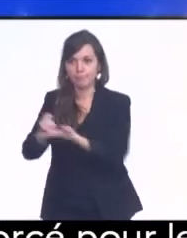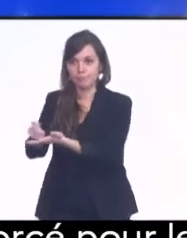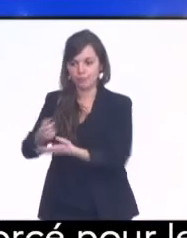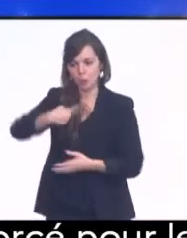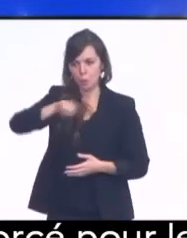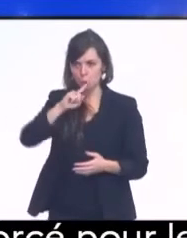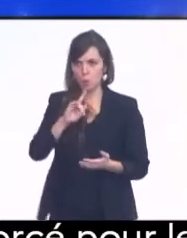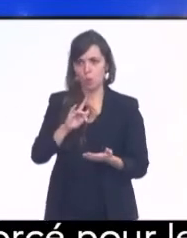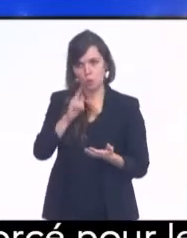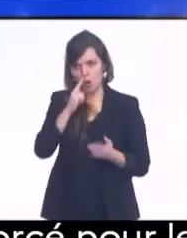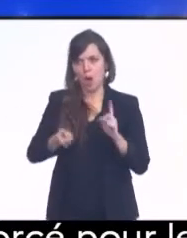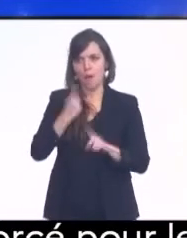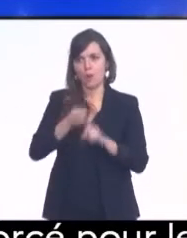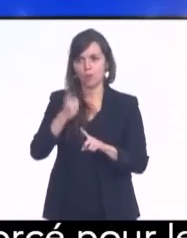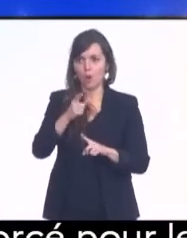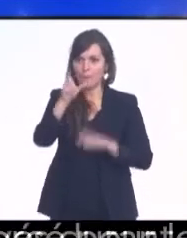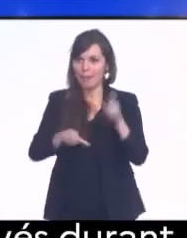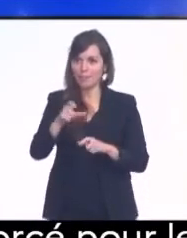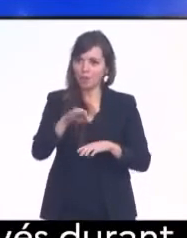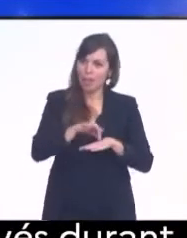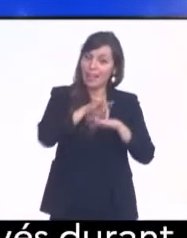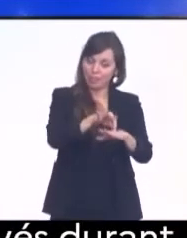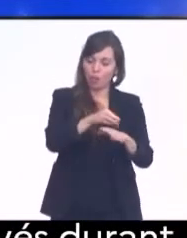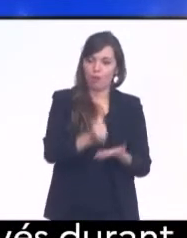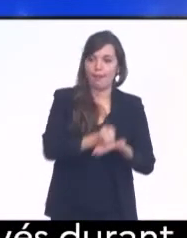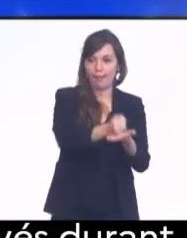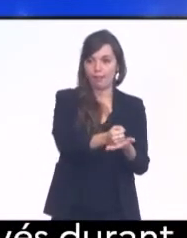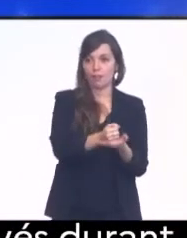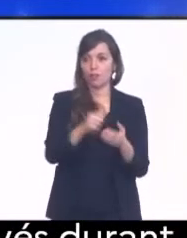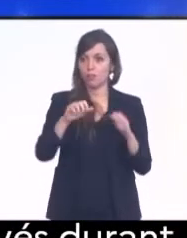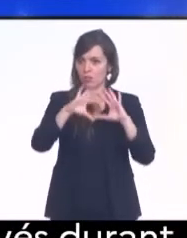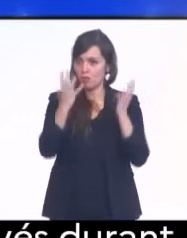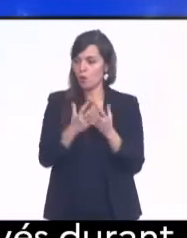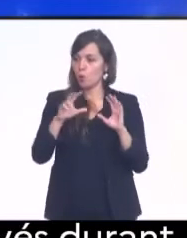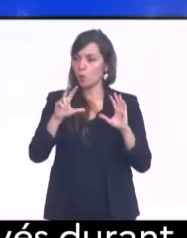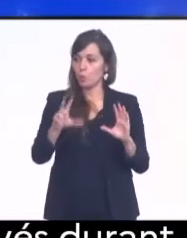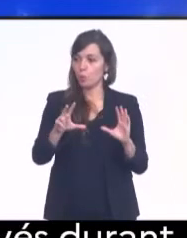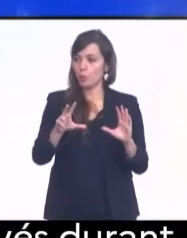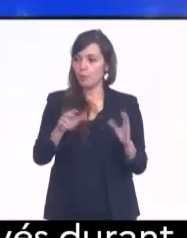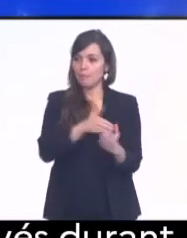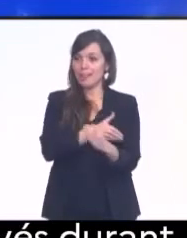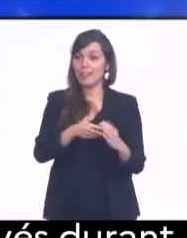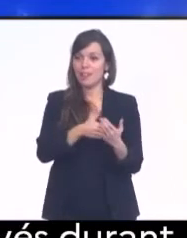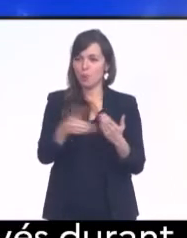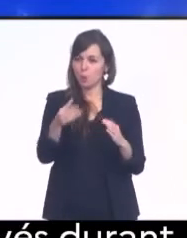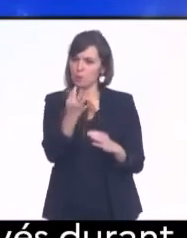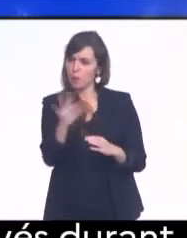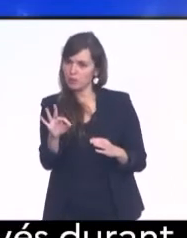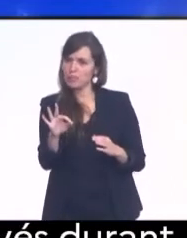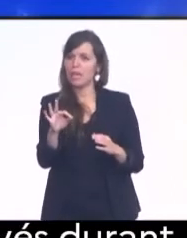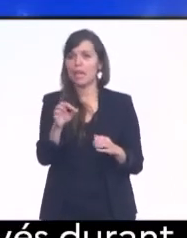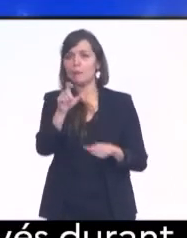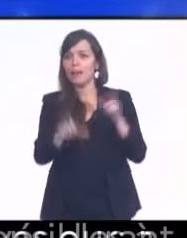et soutenir les aidants. Je vous rappelle 8 à 10 millions de Français qui accompagnent un proche en perte d'autonomie, en situation de